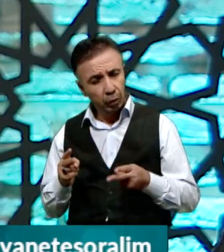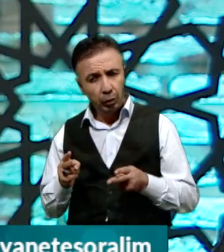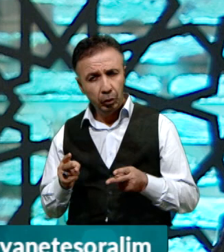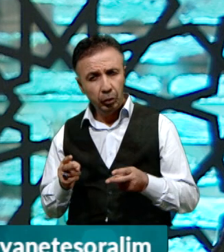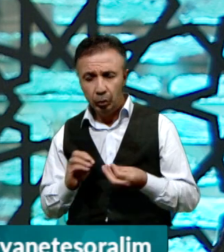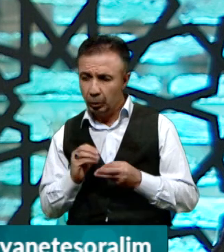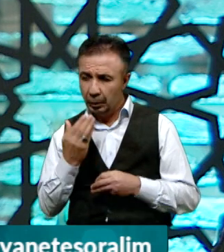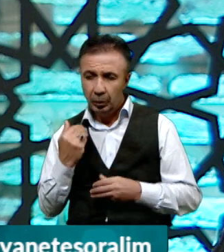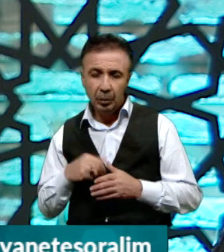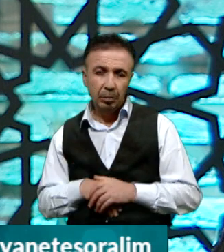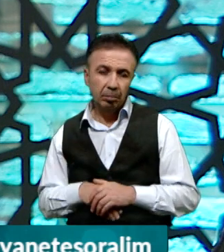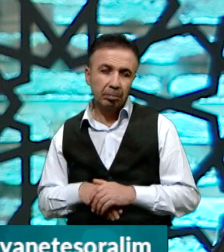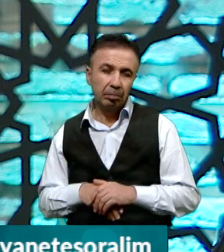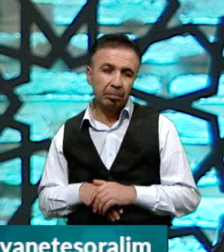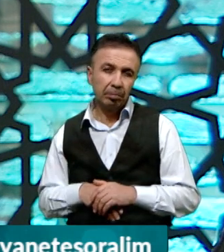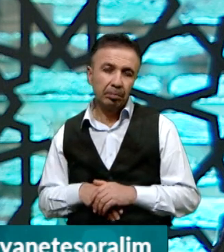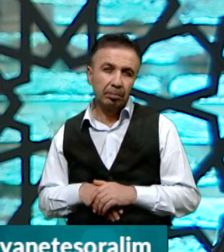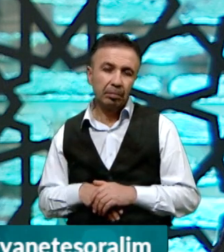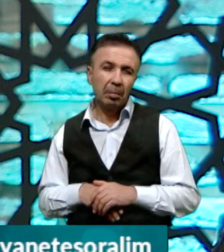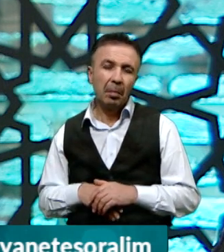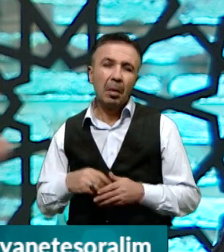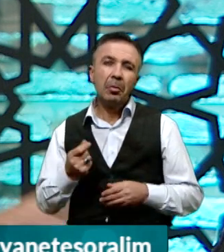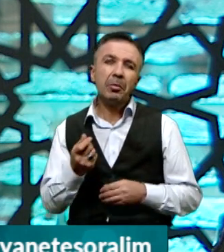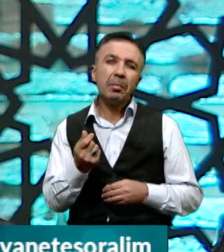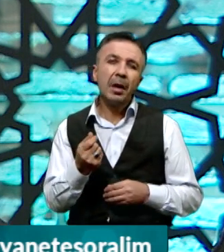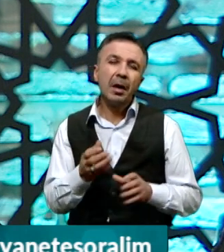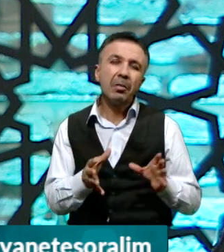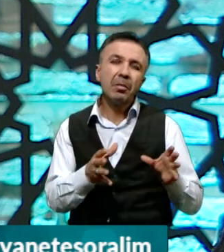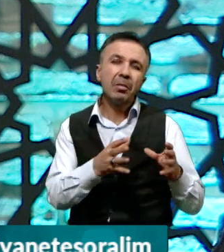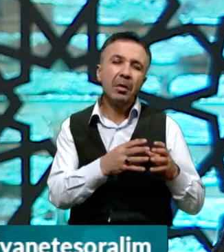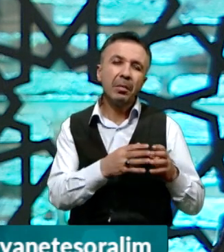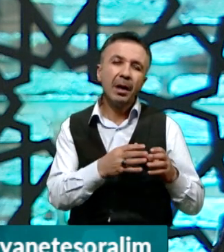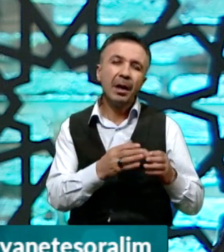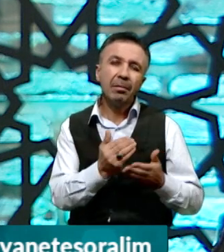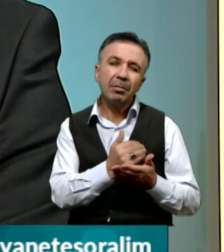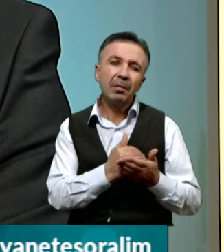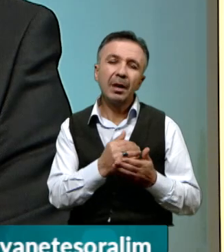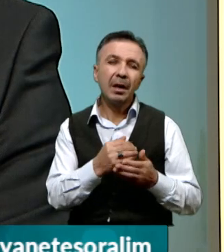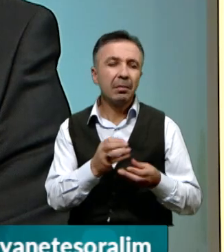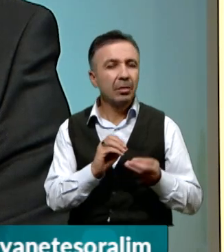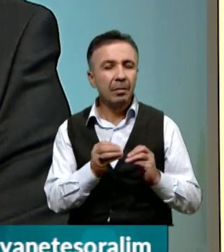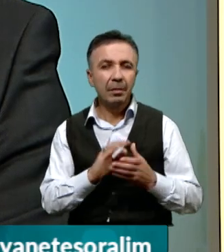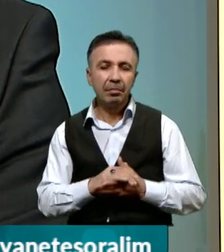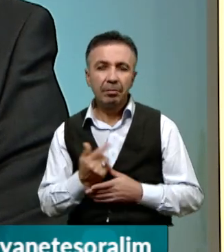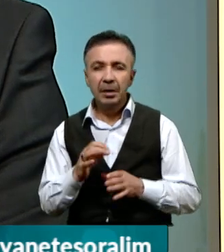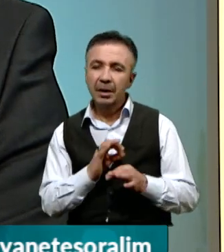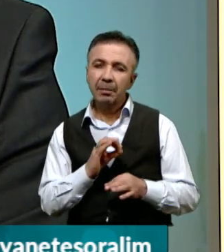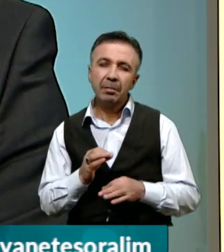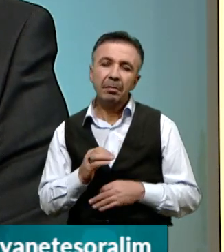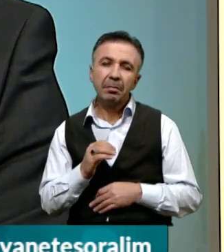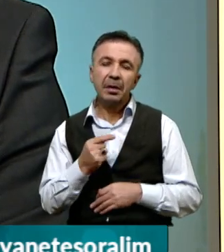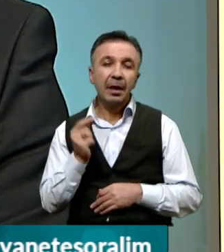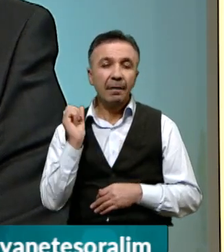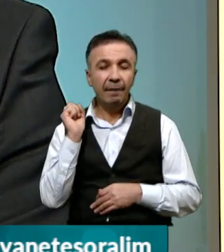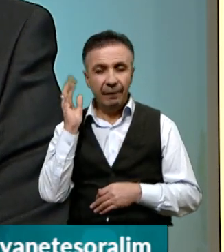yok. Yani ama hisse böyle küçük paralar toplayarak onlar yapmak onlar biraz olmamalı. Sıkıntılı bir iş. Aslında bu tür şeyleri bir insan birden fazla kurban da